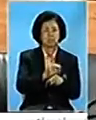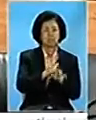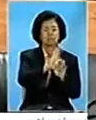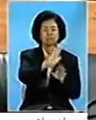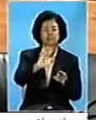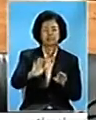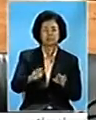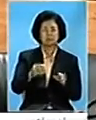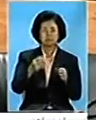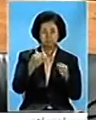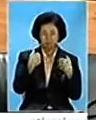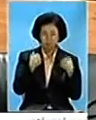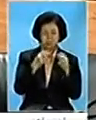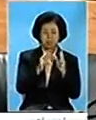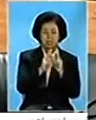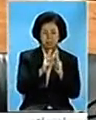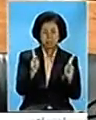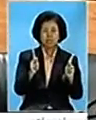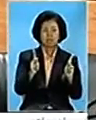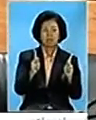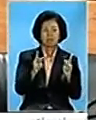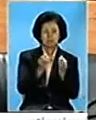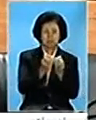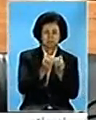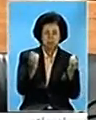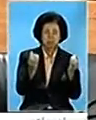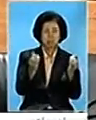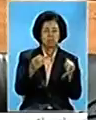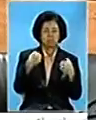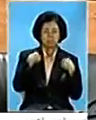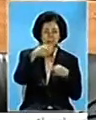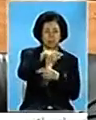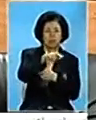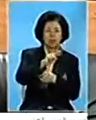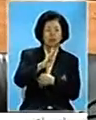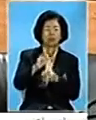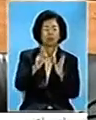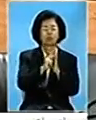คณะกรรมการจริยธรรมนะครับมันมีพรบมันมีกฎหมายมันมี